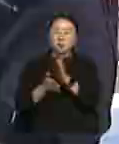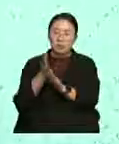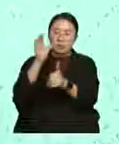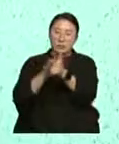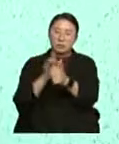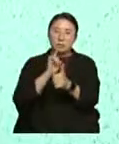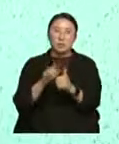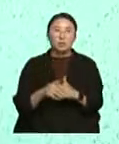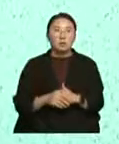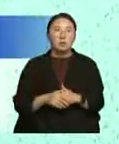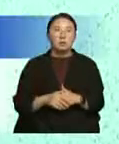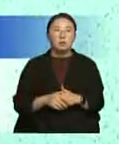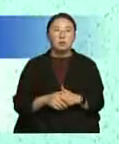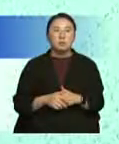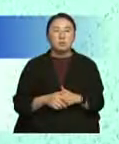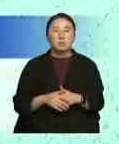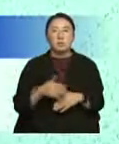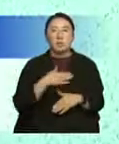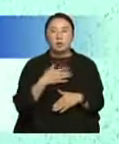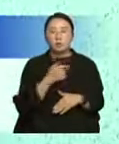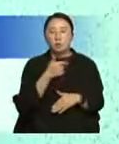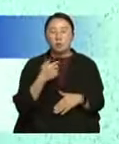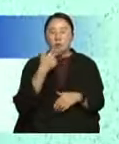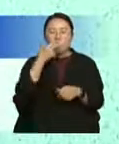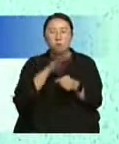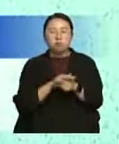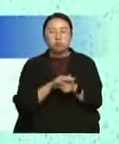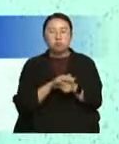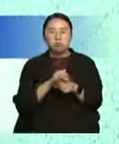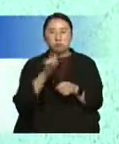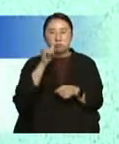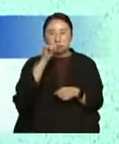물었습니다. 그러면은 나 너무 억울하다 이건.